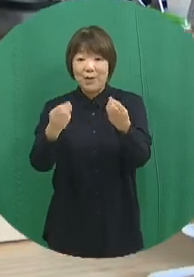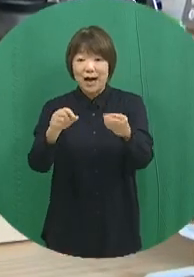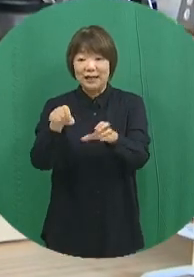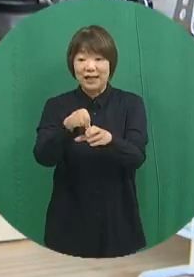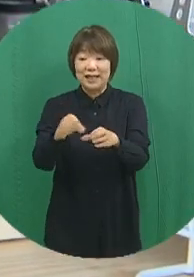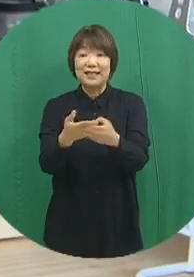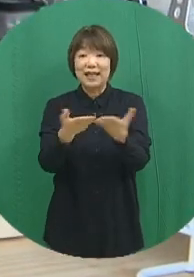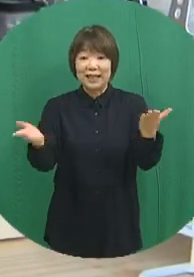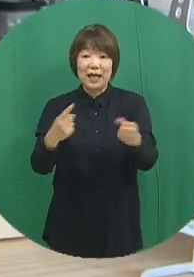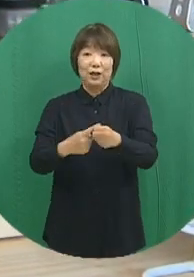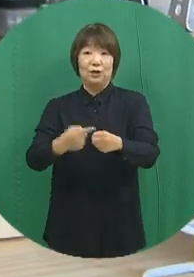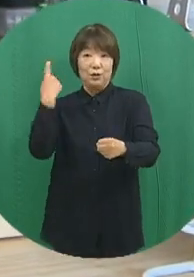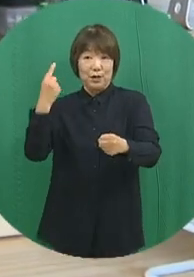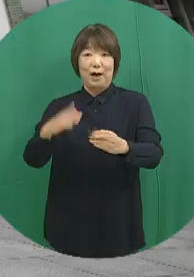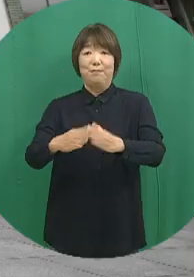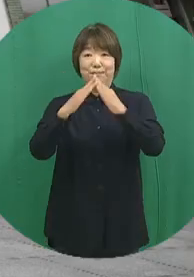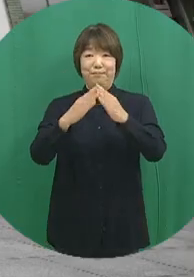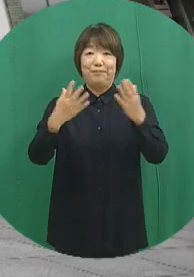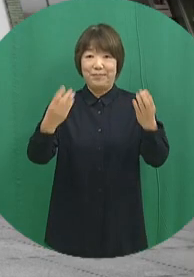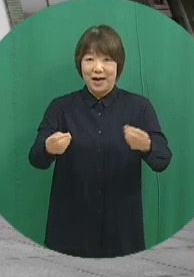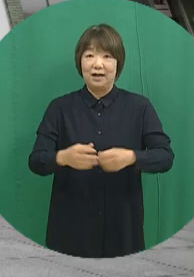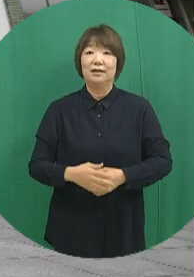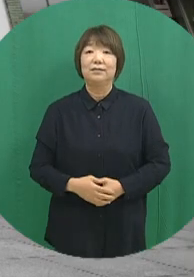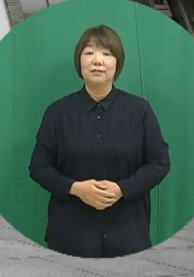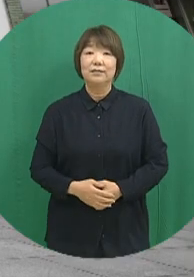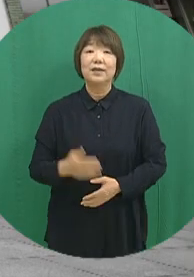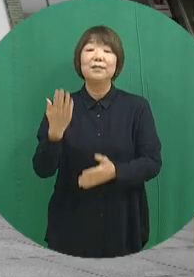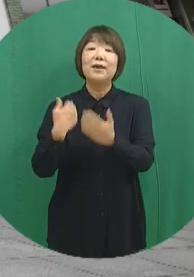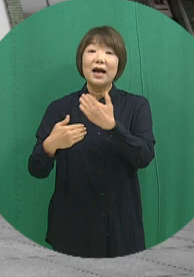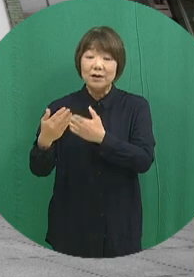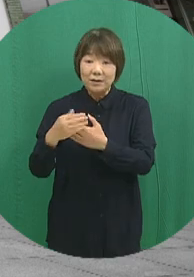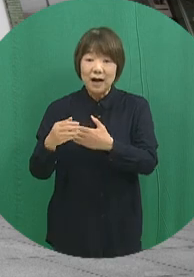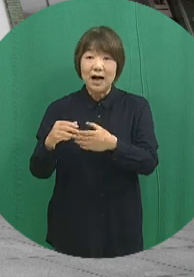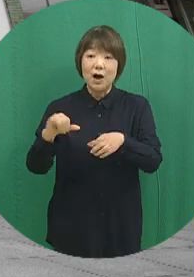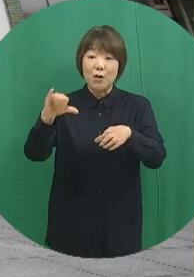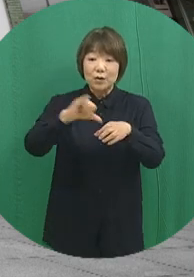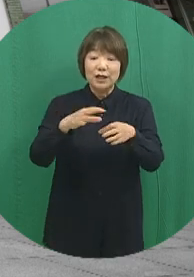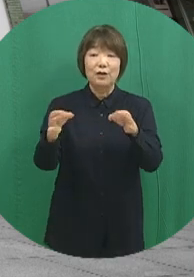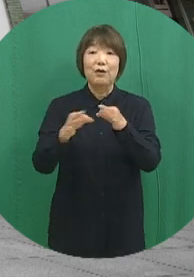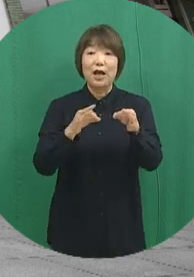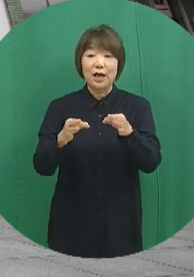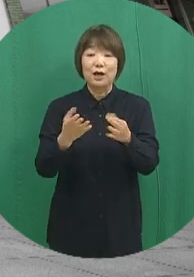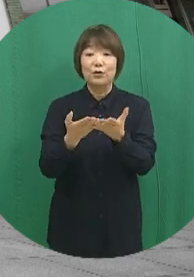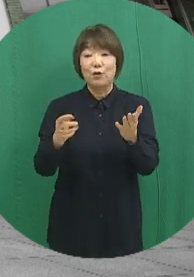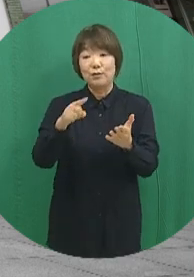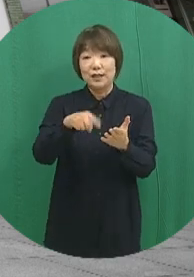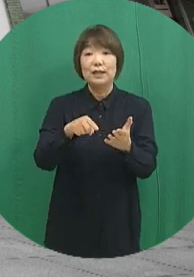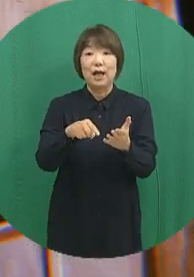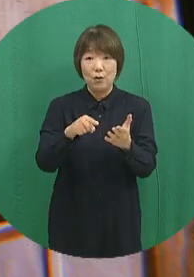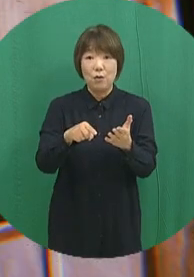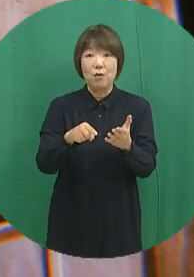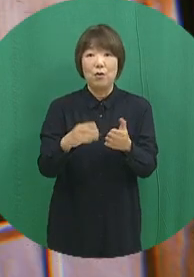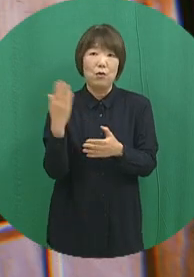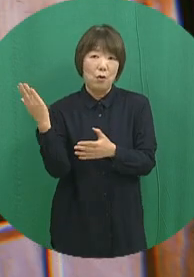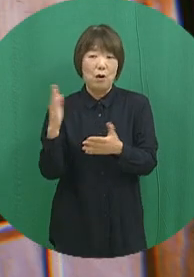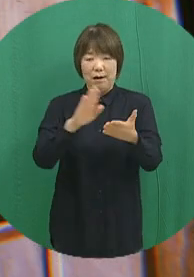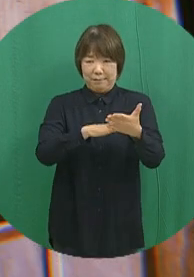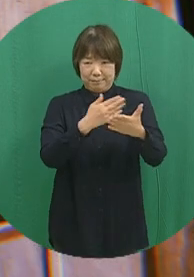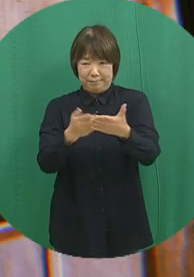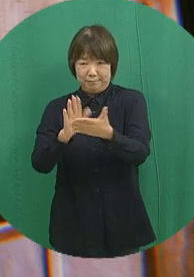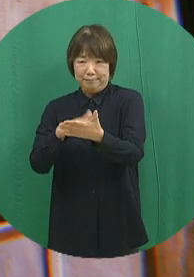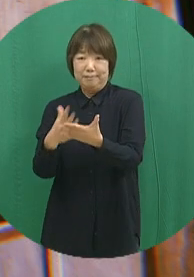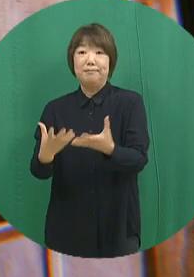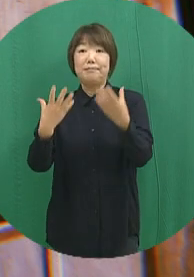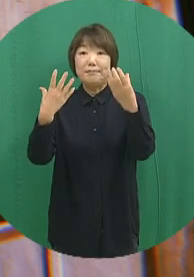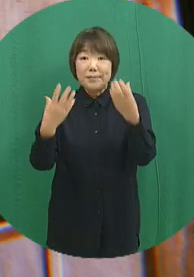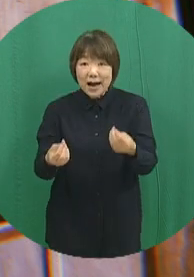を去年オープンしました。 元々ここはお茶屋さんの店舗になってまして、お茶の販売店舗でフルリノベーションに改修